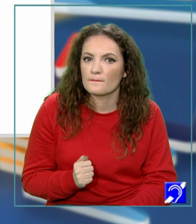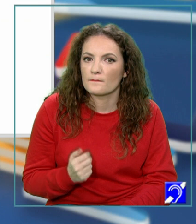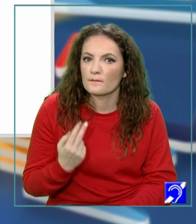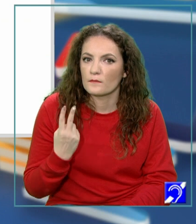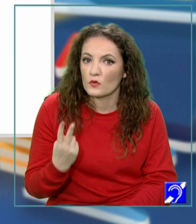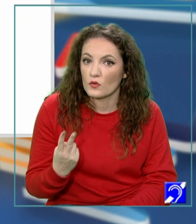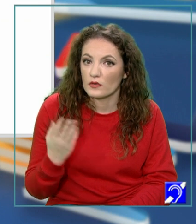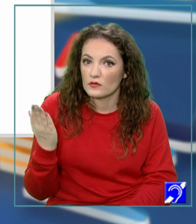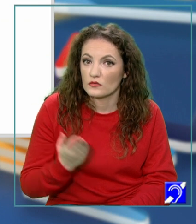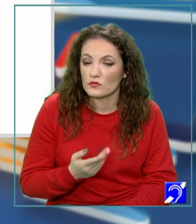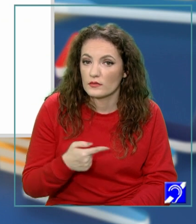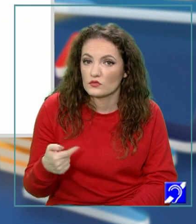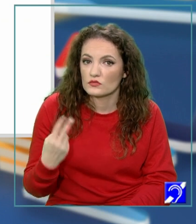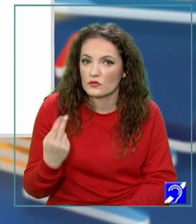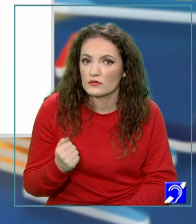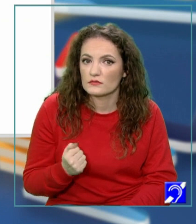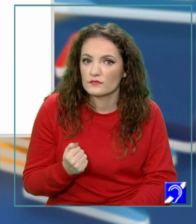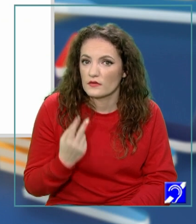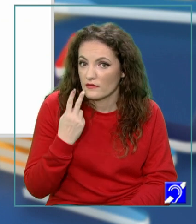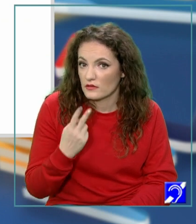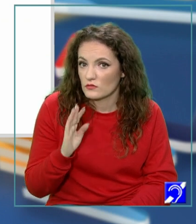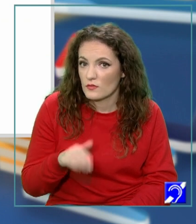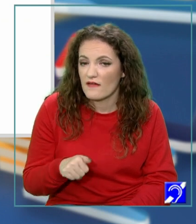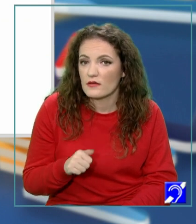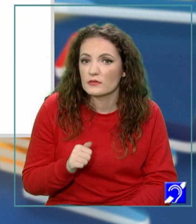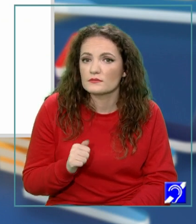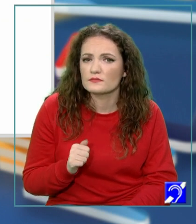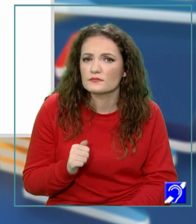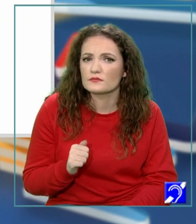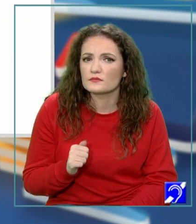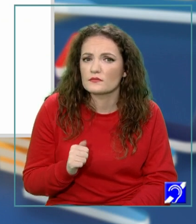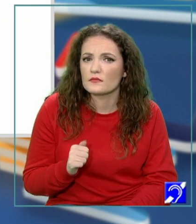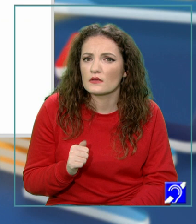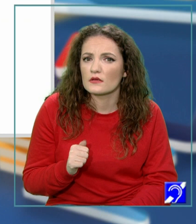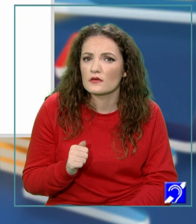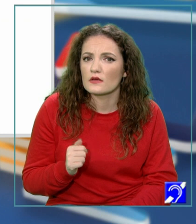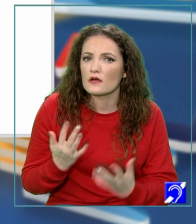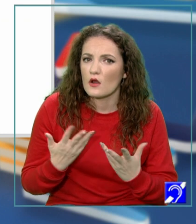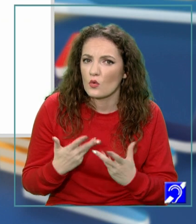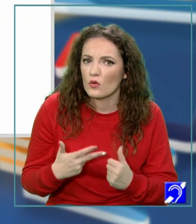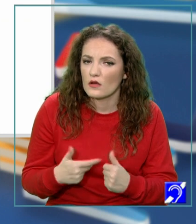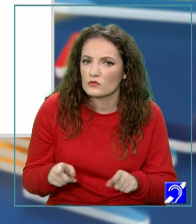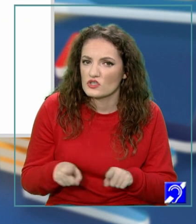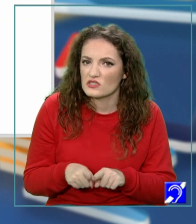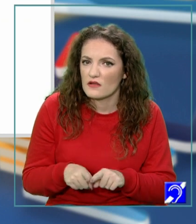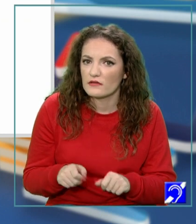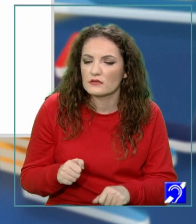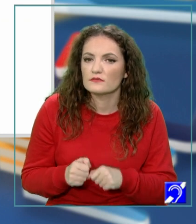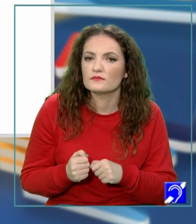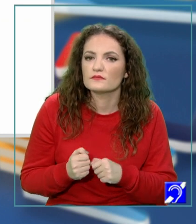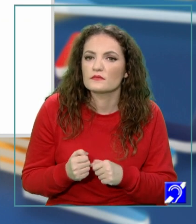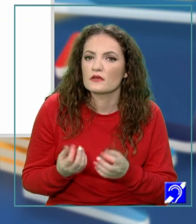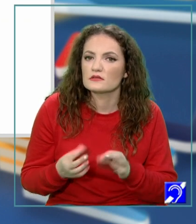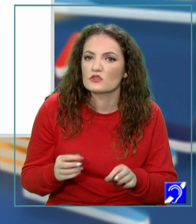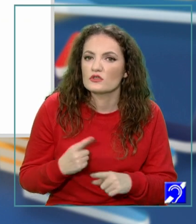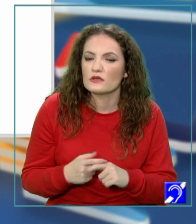se reduce cu minus 2. Și vedem ce ne-ar mai rămas. 3x plus 2x fac 5x plus 3x 8x plus 2x fac